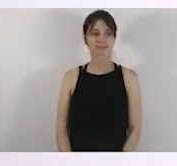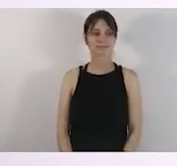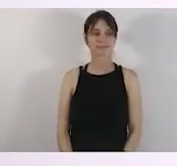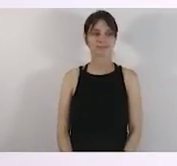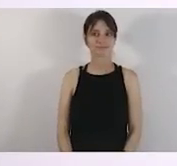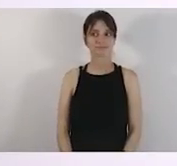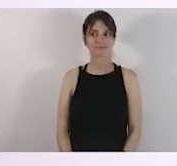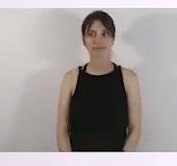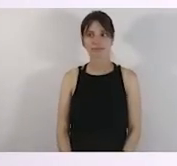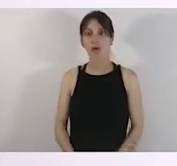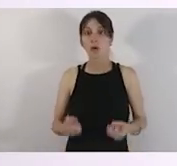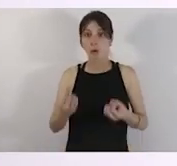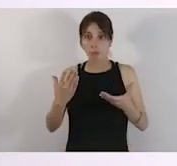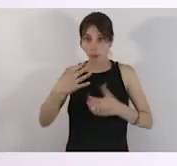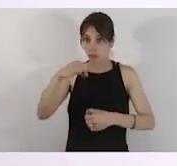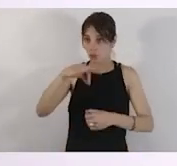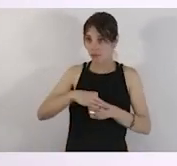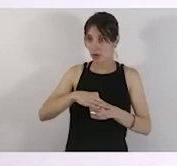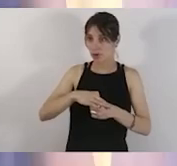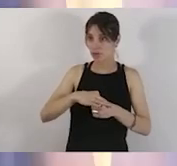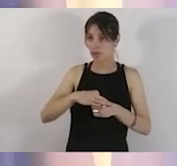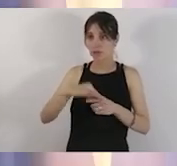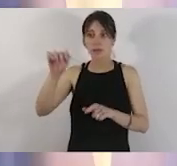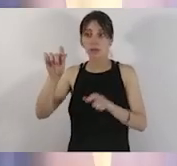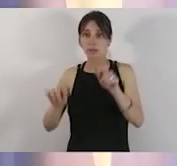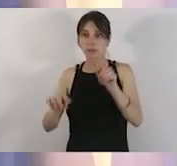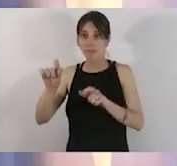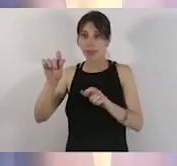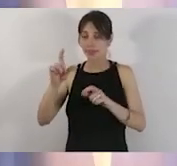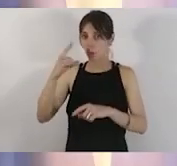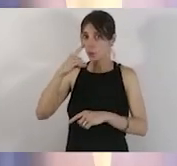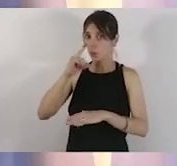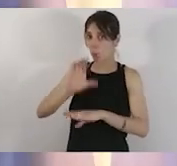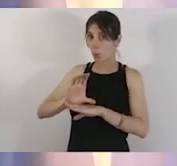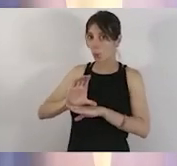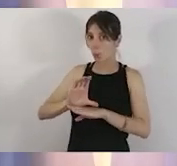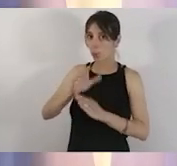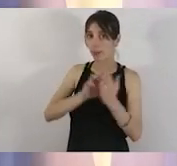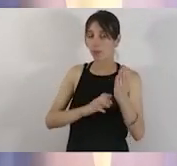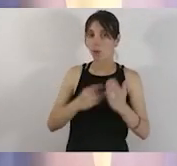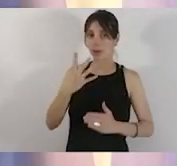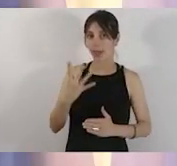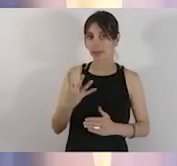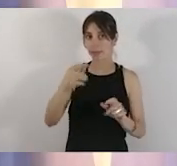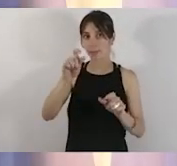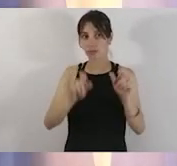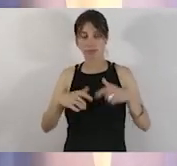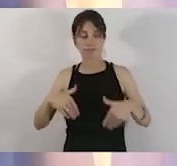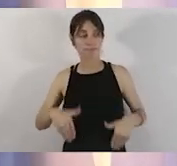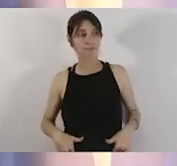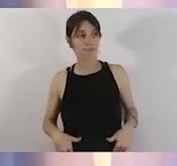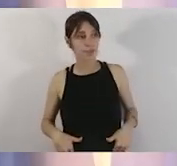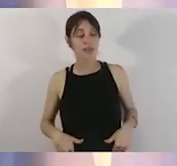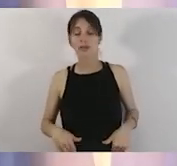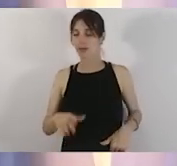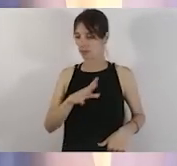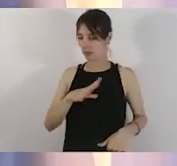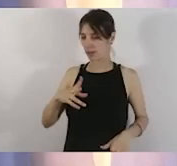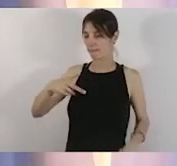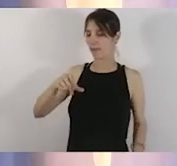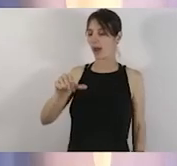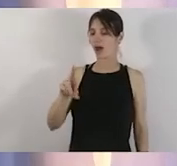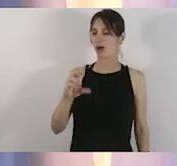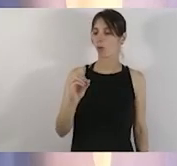Alors, je mets au vote. Y a-t-il des contre de la délibération numéro 4 ? Y a-t-il des abstentions ? Madame Parodi, et donc